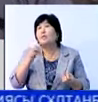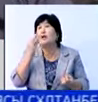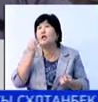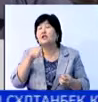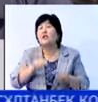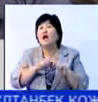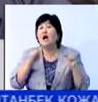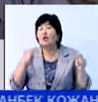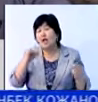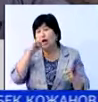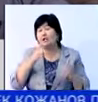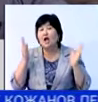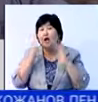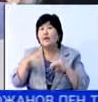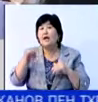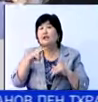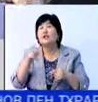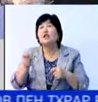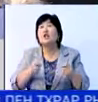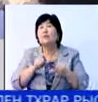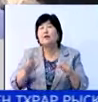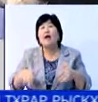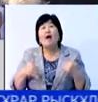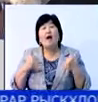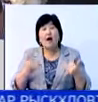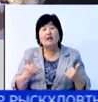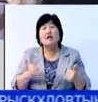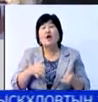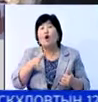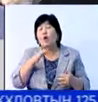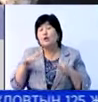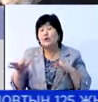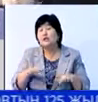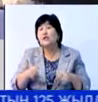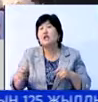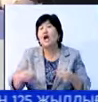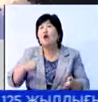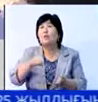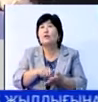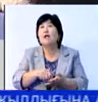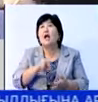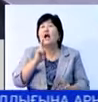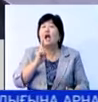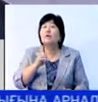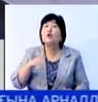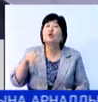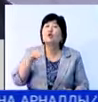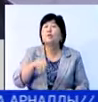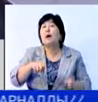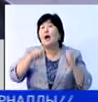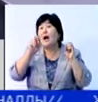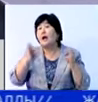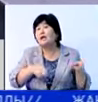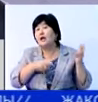ашылу рәсіміне Қазақстан мұсылмандары діни басқармасы, қайырымдылық және уақып істері бөлімінің меңгерушісі Камалжан Тұрдыбаев арнайы